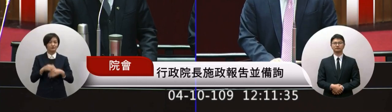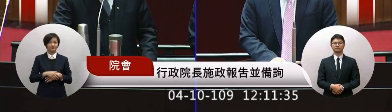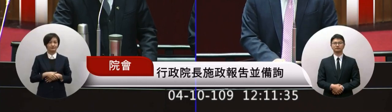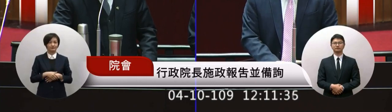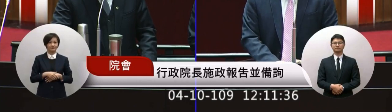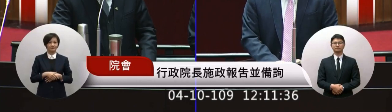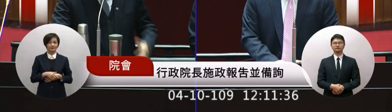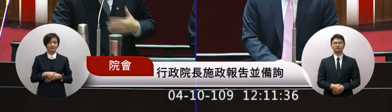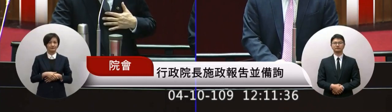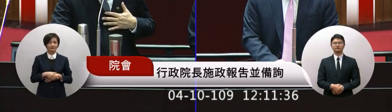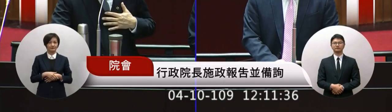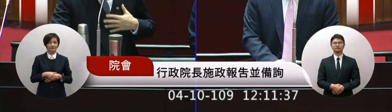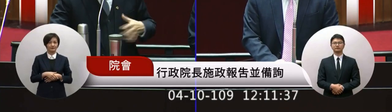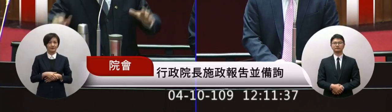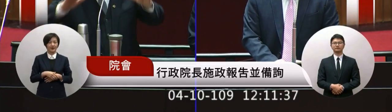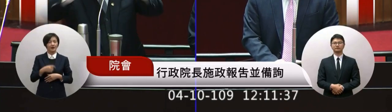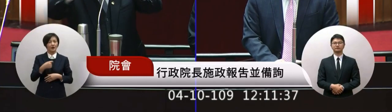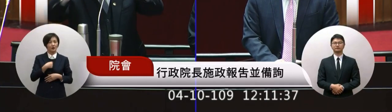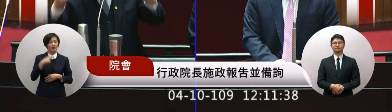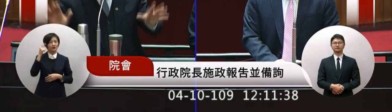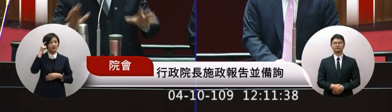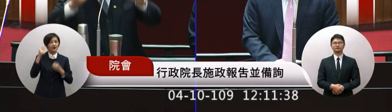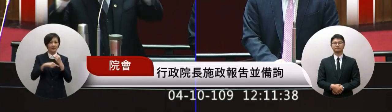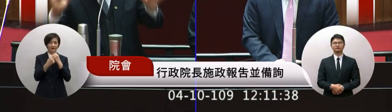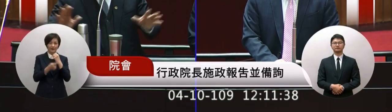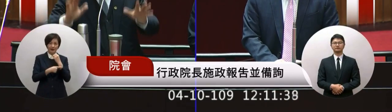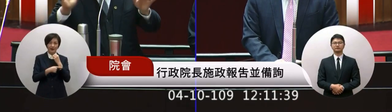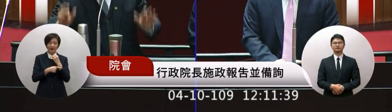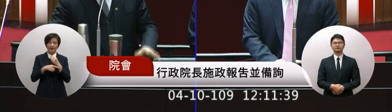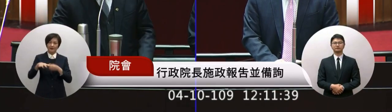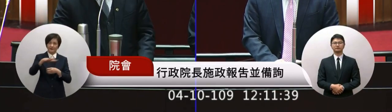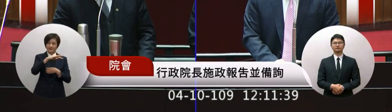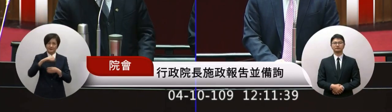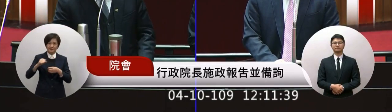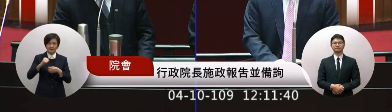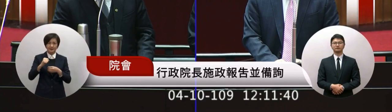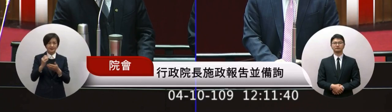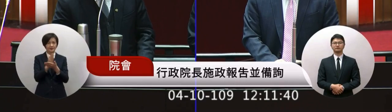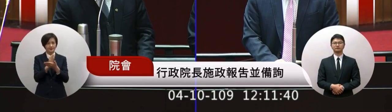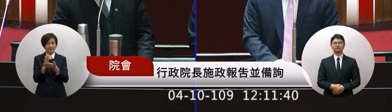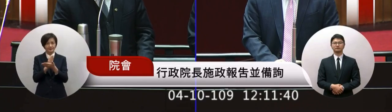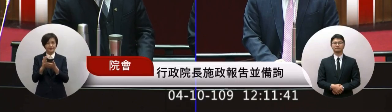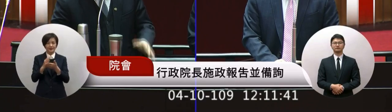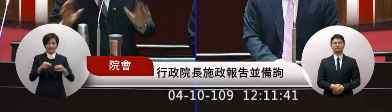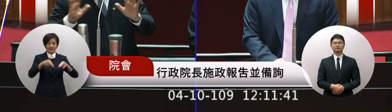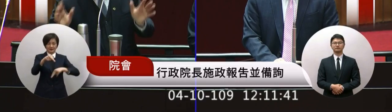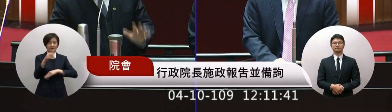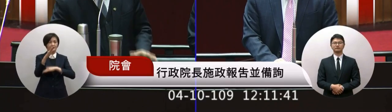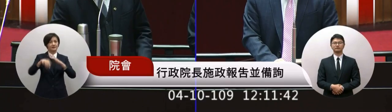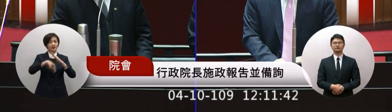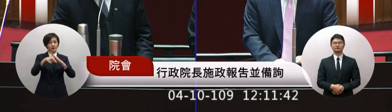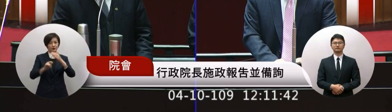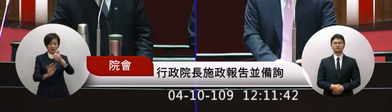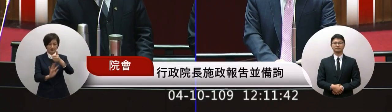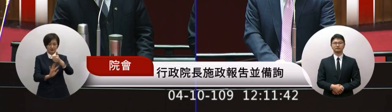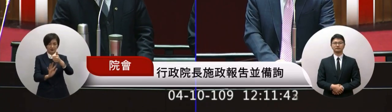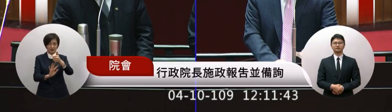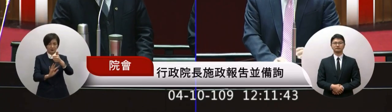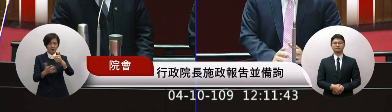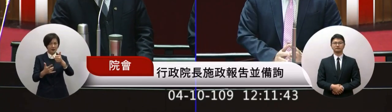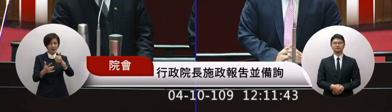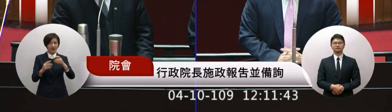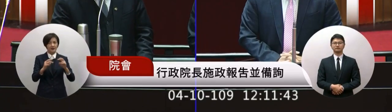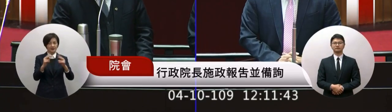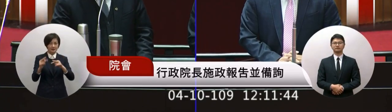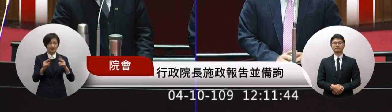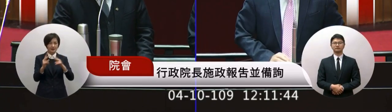要。那我也认为整体这个行政院的组织这方面应该要怎样，